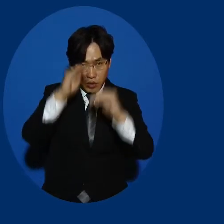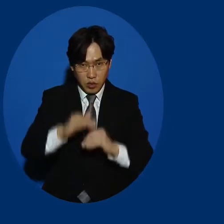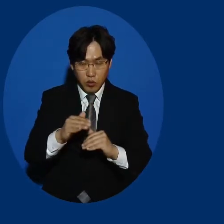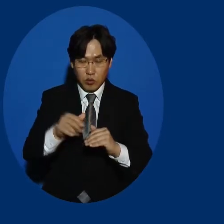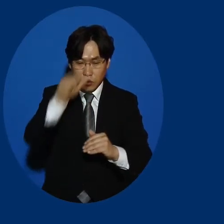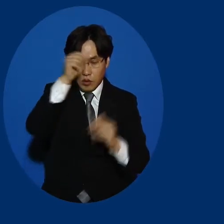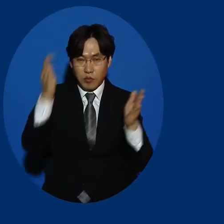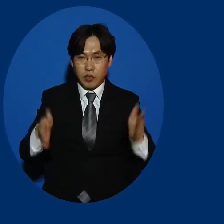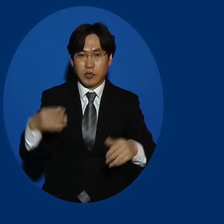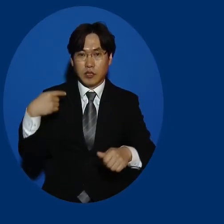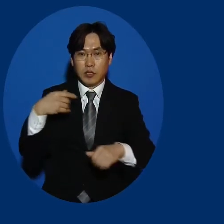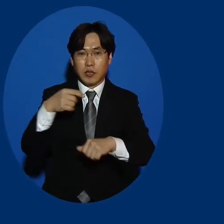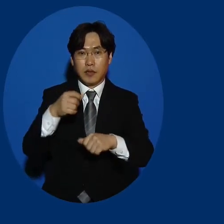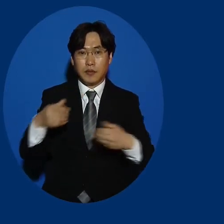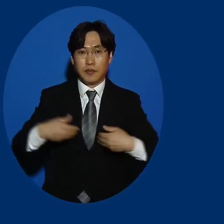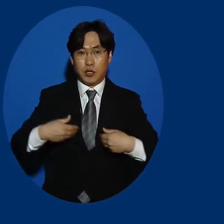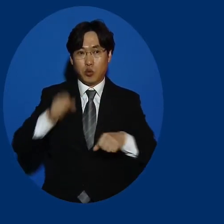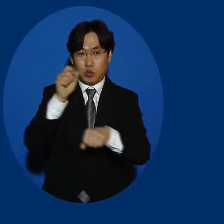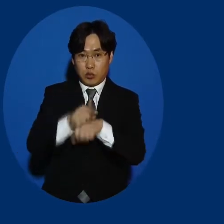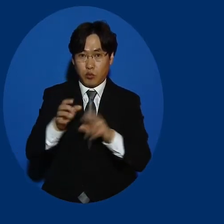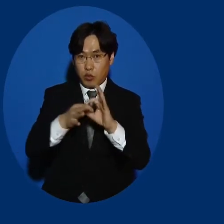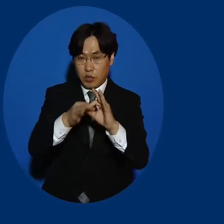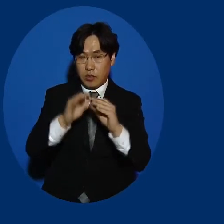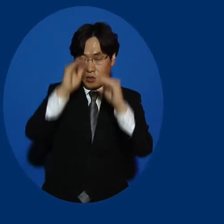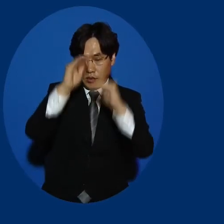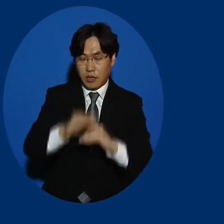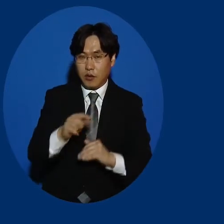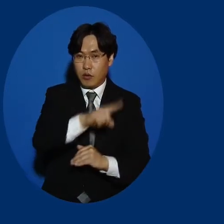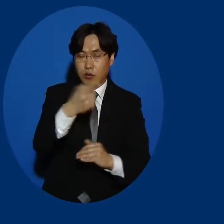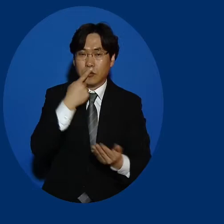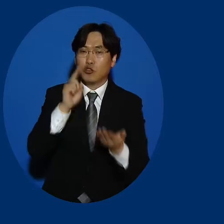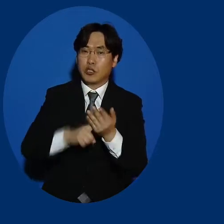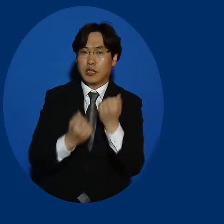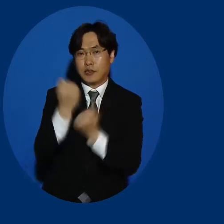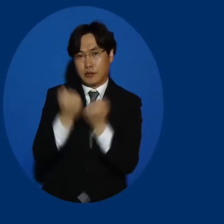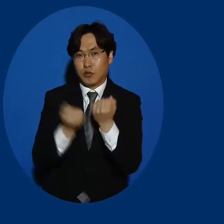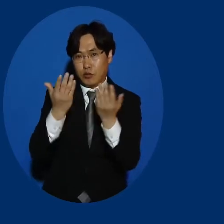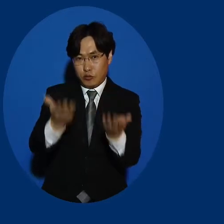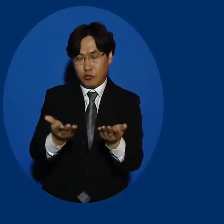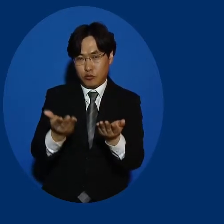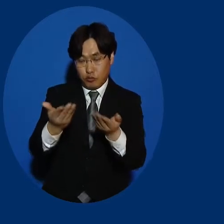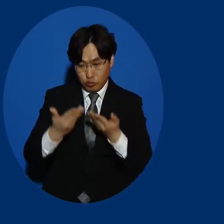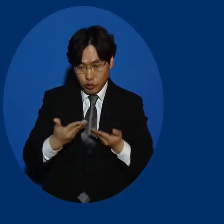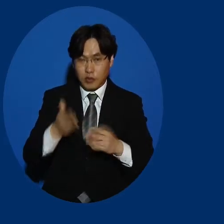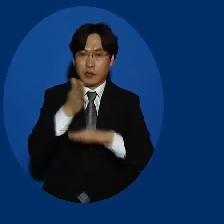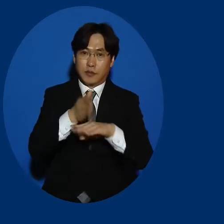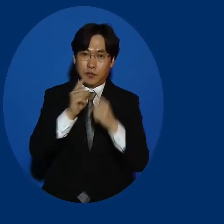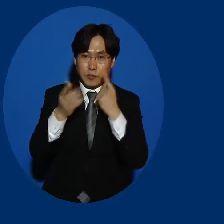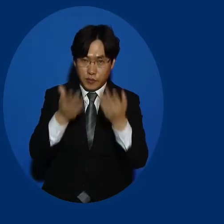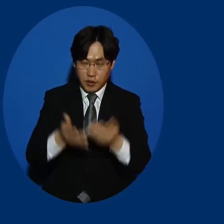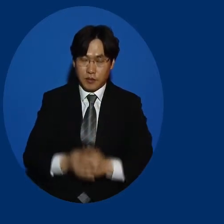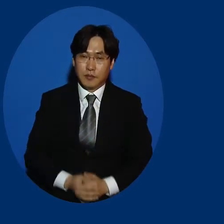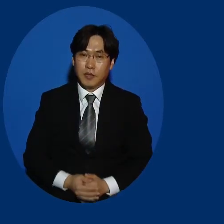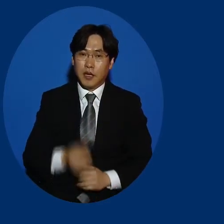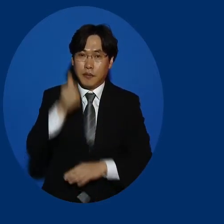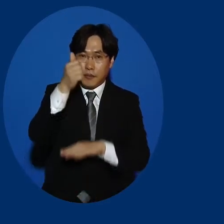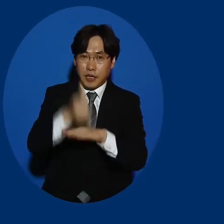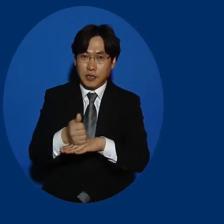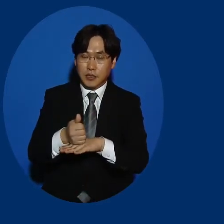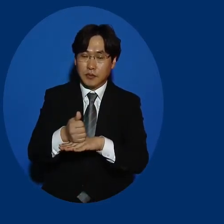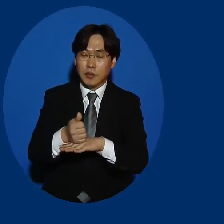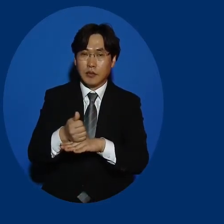평생교육의 필요성 그리고 과제 등에 대해서도 정말 알기 쉽게 설명을 잘 해주신 것 같습니다. 특히 그 마지막에